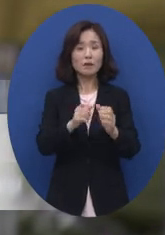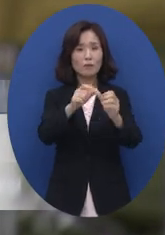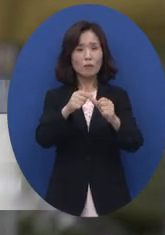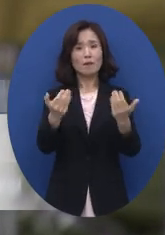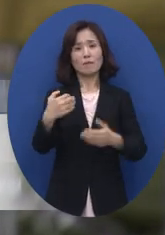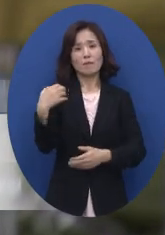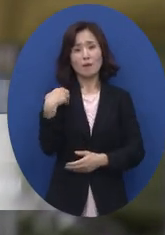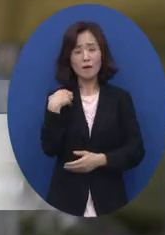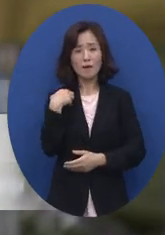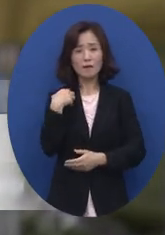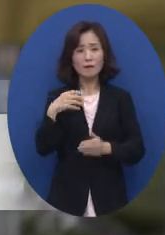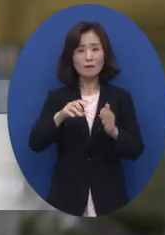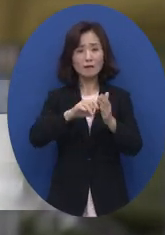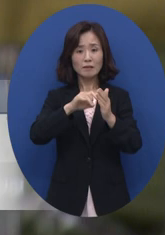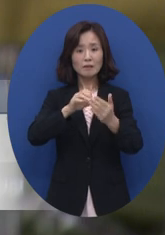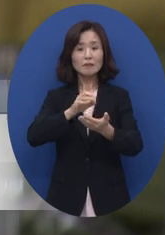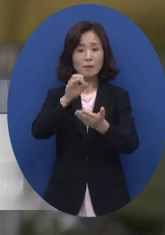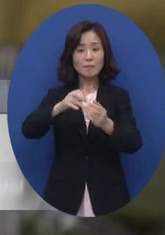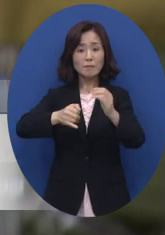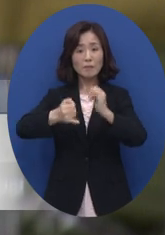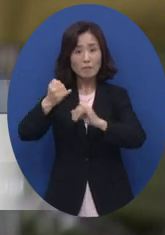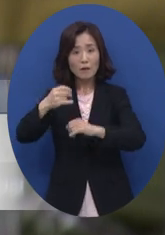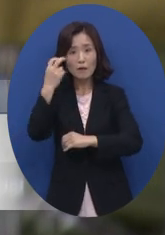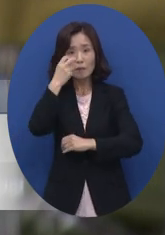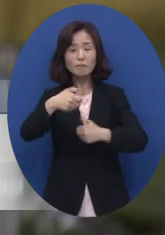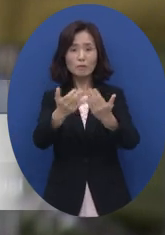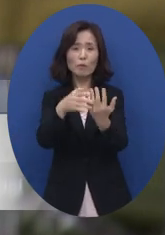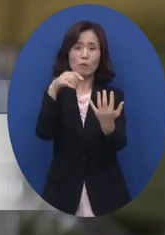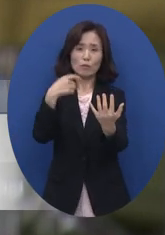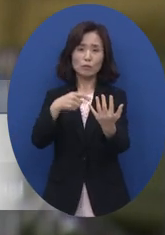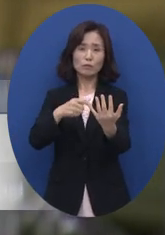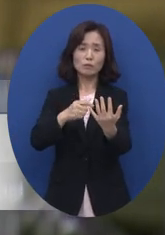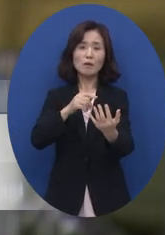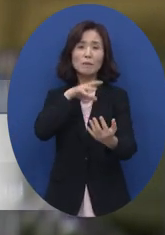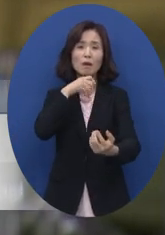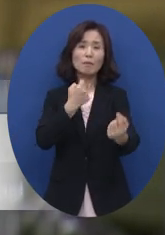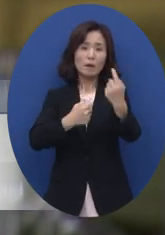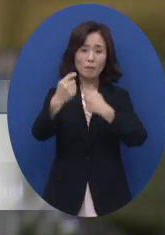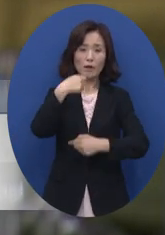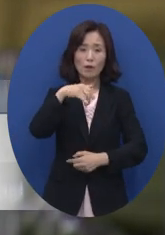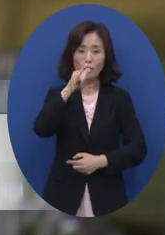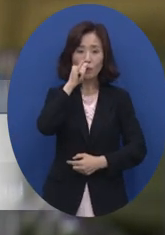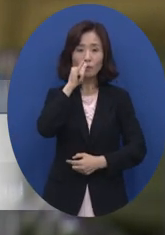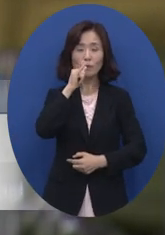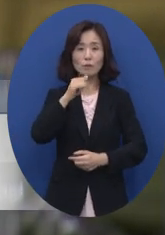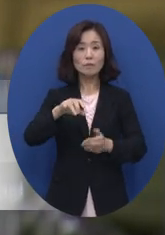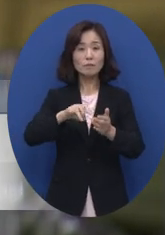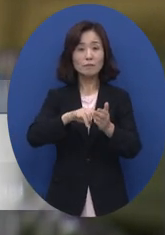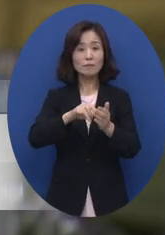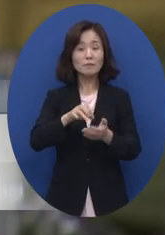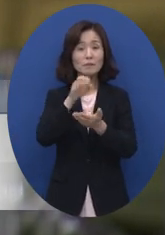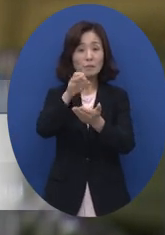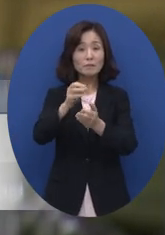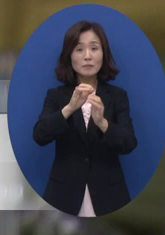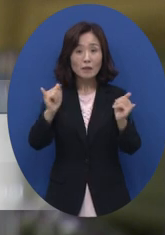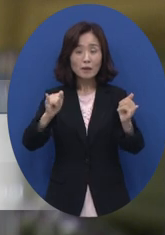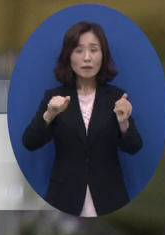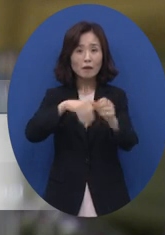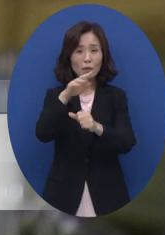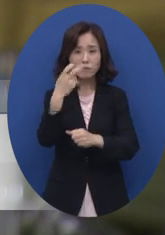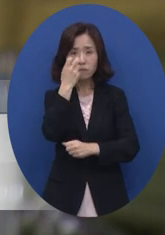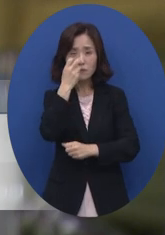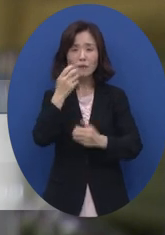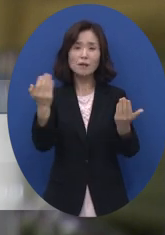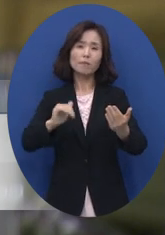되구요 자자 빨리 던 교육도 해야지 되고 그 다음에 민원도 발생하고 천 합자 실태조사 관련해서 이제 관리 해야지 되는